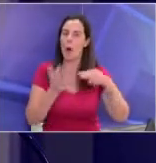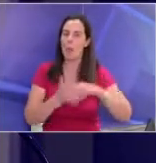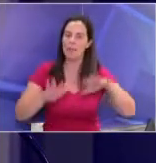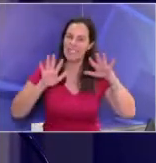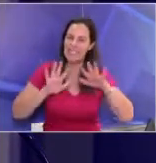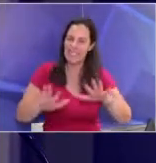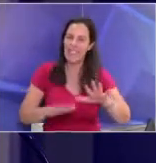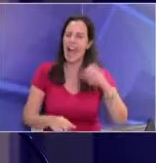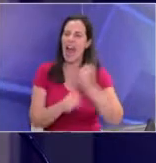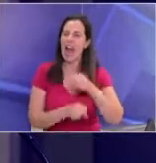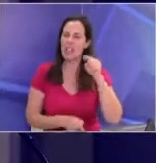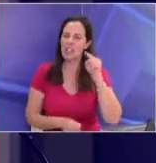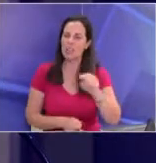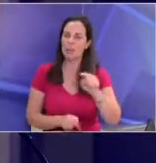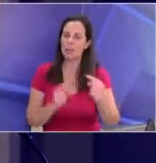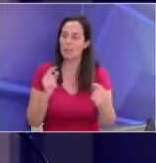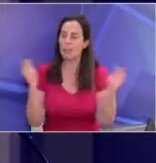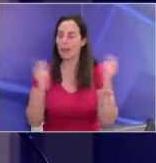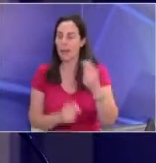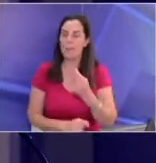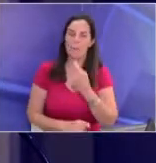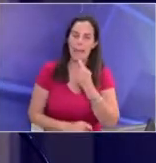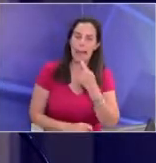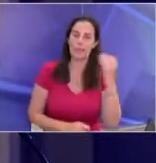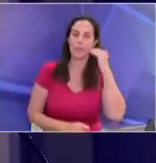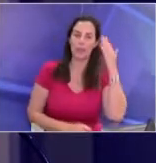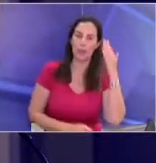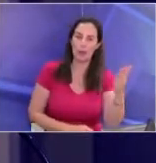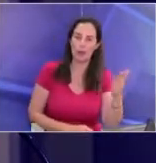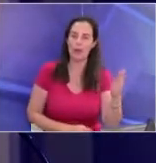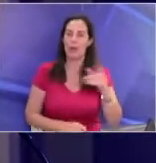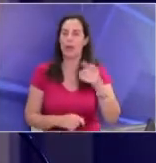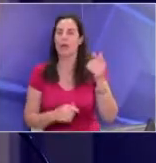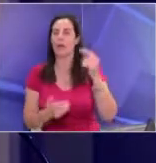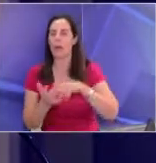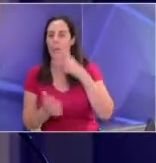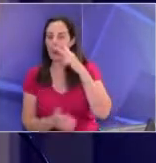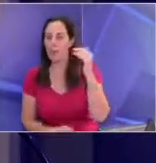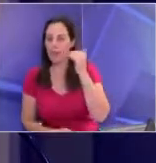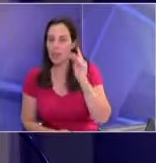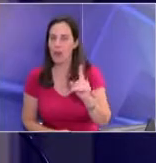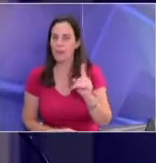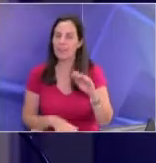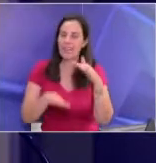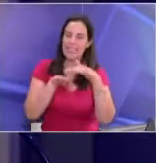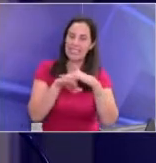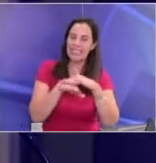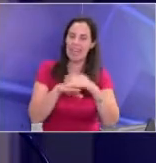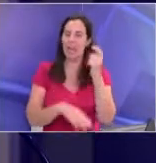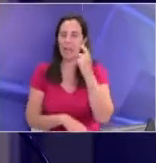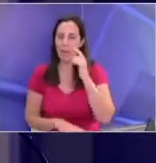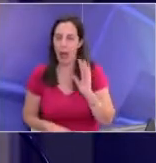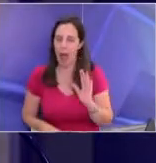בסינה, עשו זאת באופן די מדהים. שמעון פרס בבית שמש, מוטי גור בבית שמש, הסליחה של